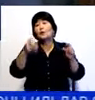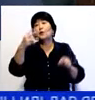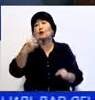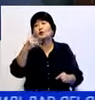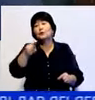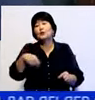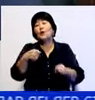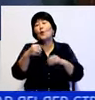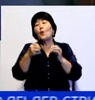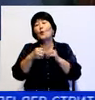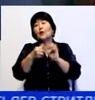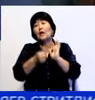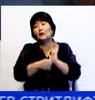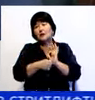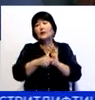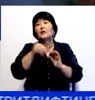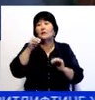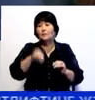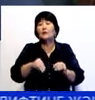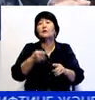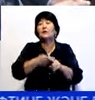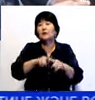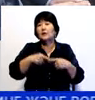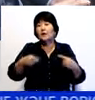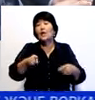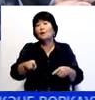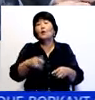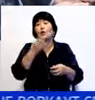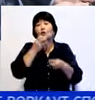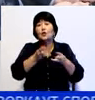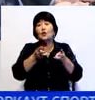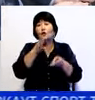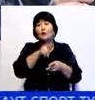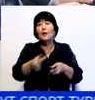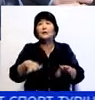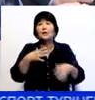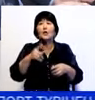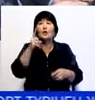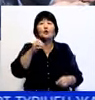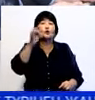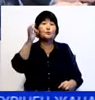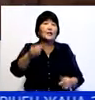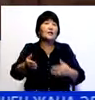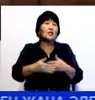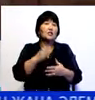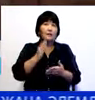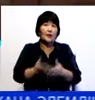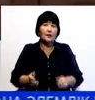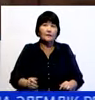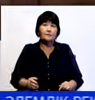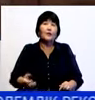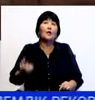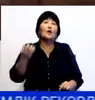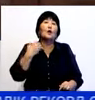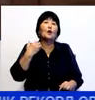33,6 мың тонна керек. Бұл ретте әлеуметтік нысандардың жылыту маусымына дайындығы 100%-ға жетіп қалған. Қызылорда электр